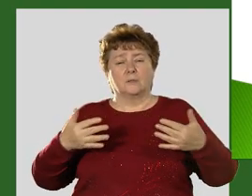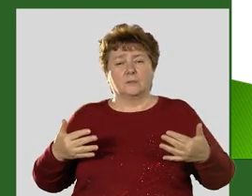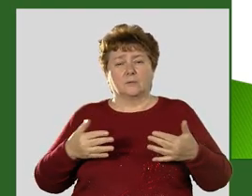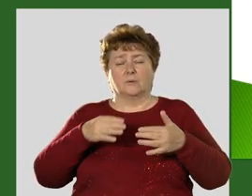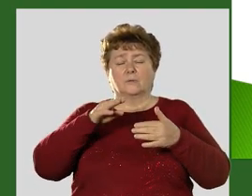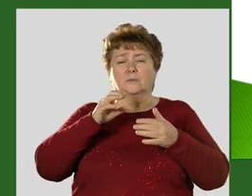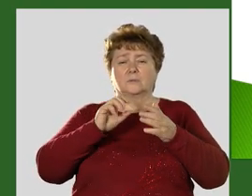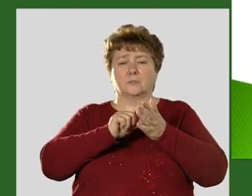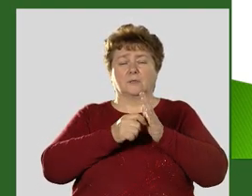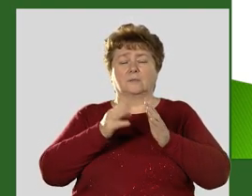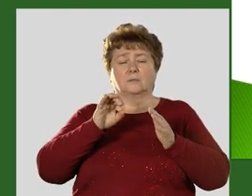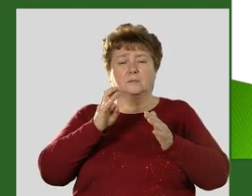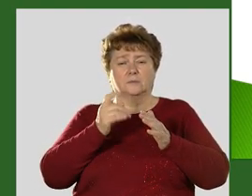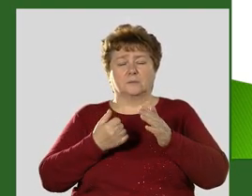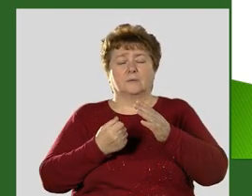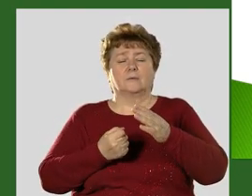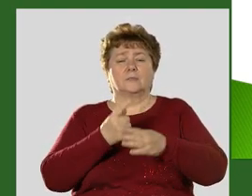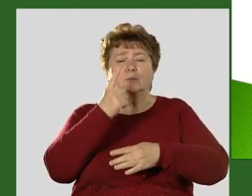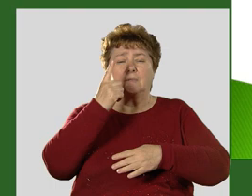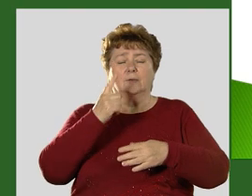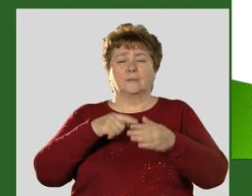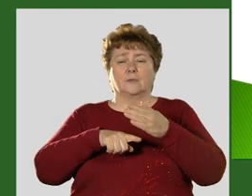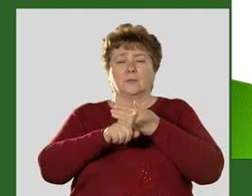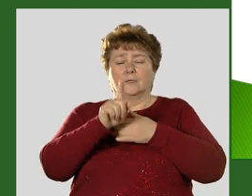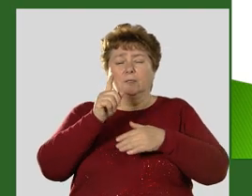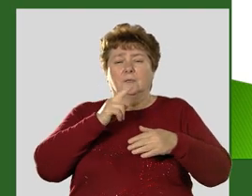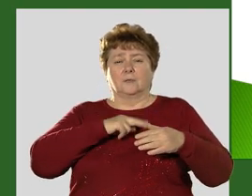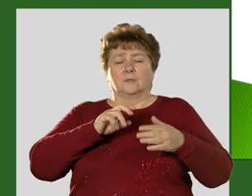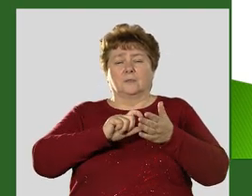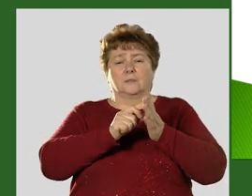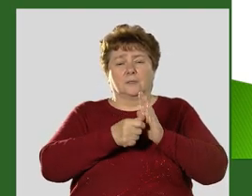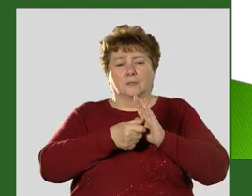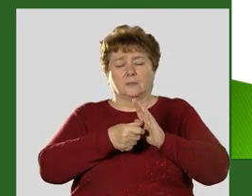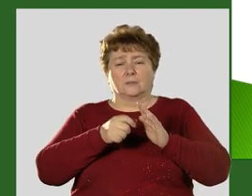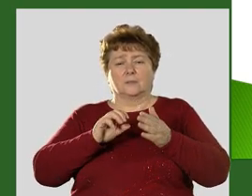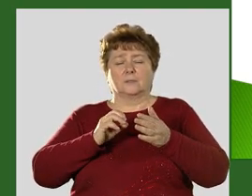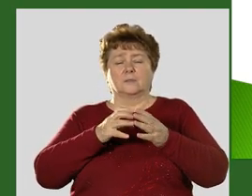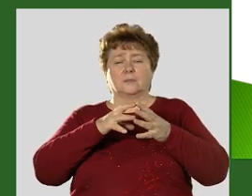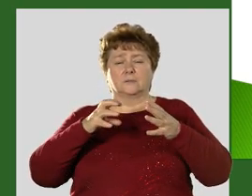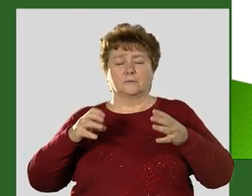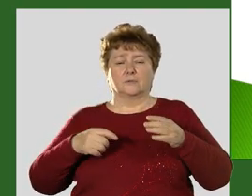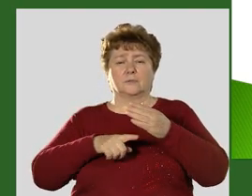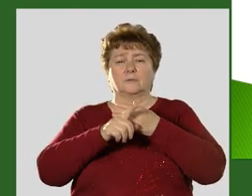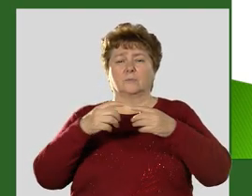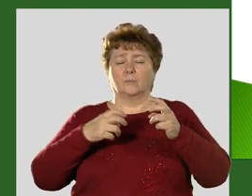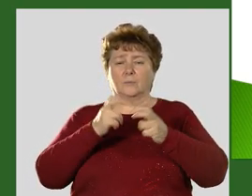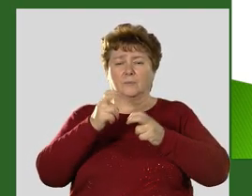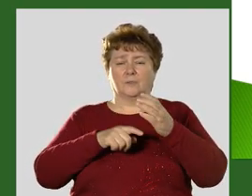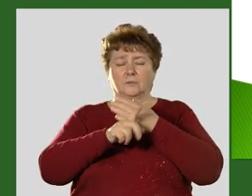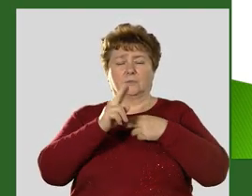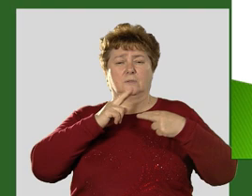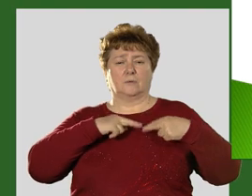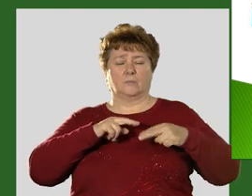В настоящее время возобновилось выращивание сахарной свеклы, и многие предприятия возобновили